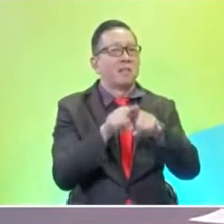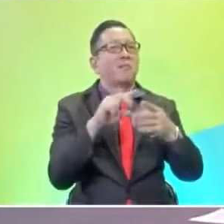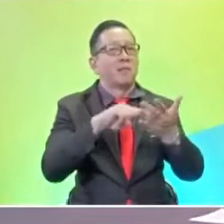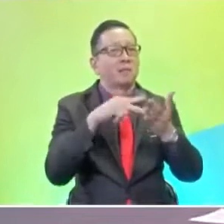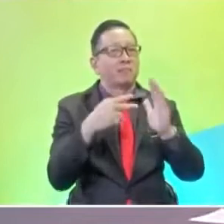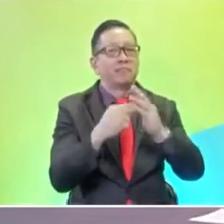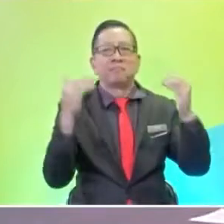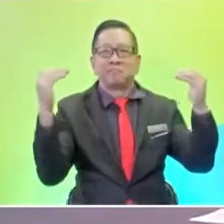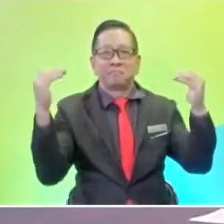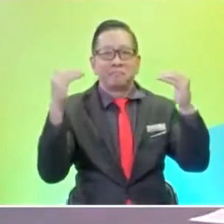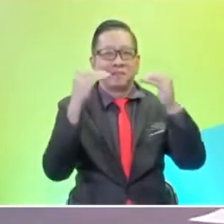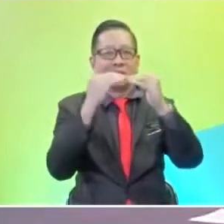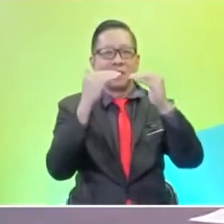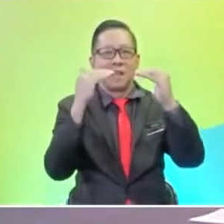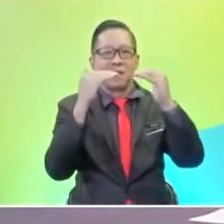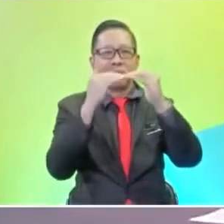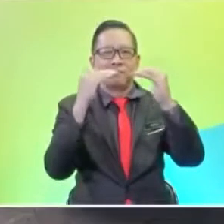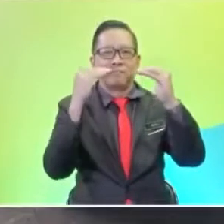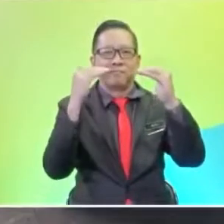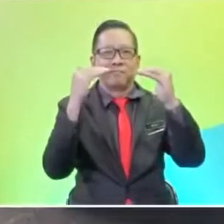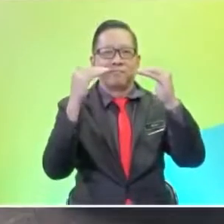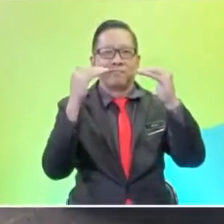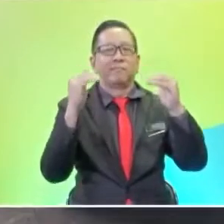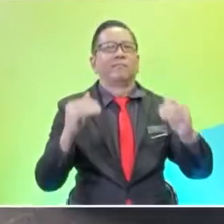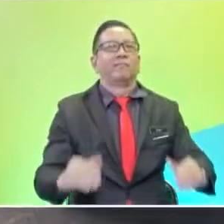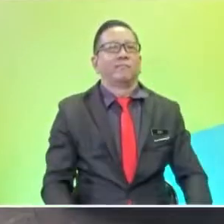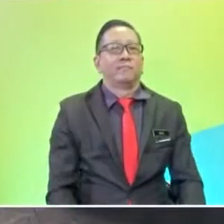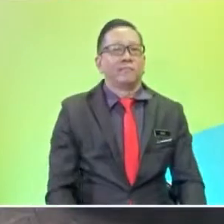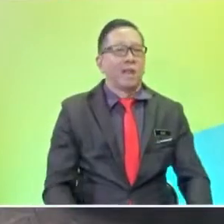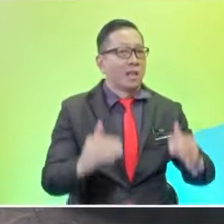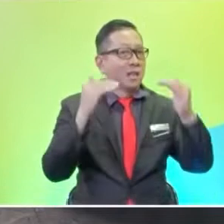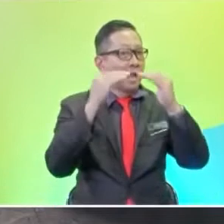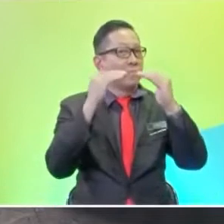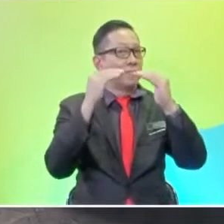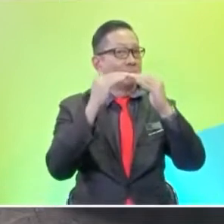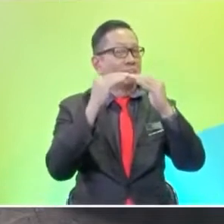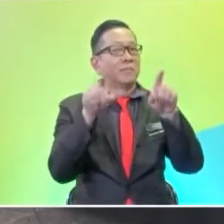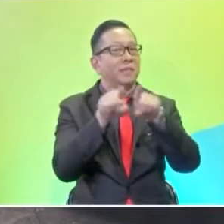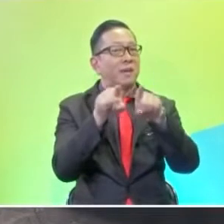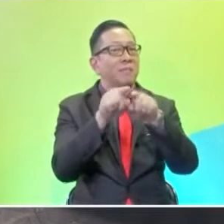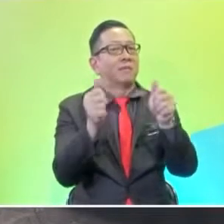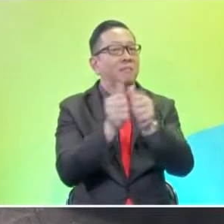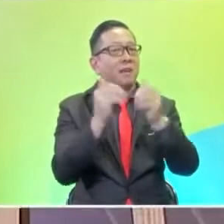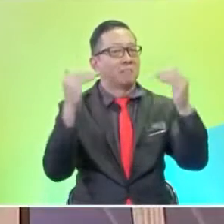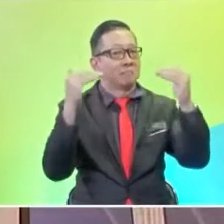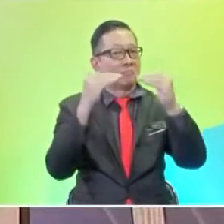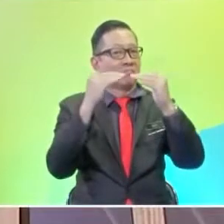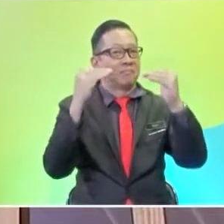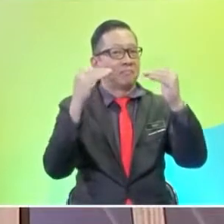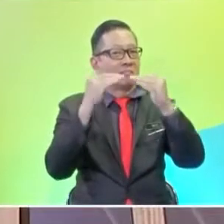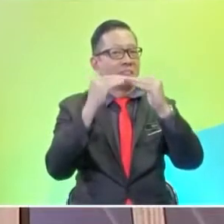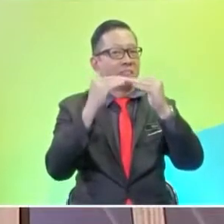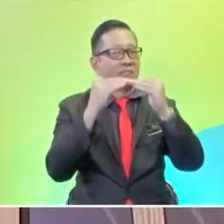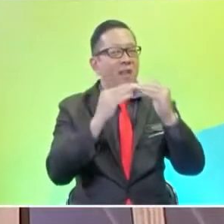simbol sama dengan Wow simbol sama dengan yang tadi Kalau cegu ada